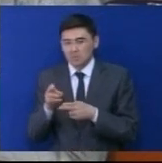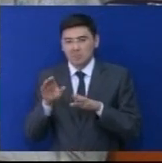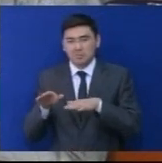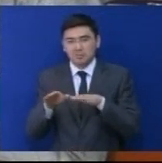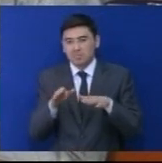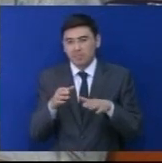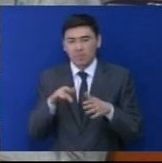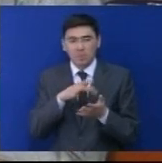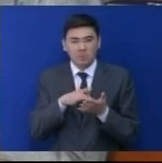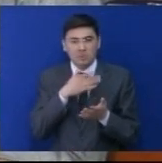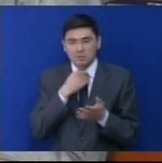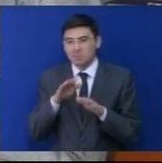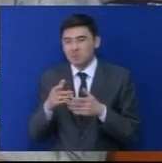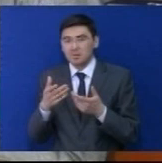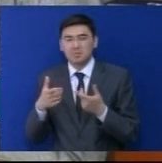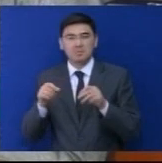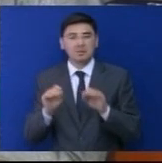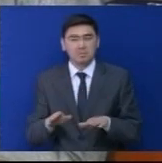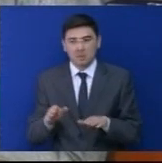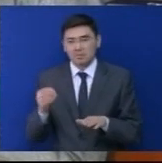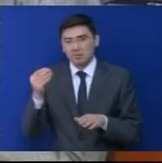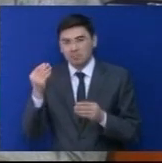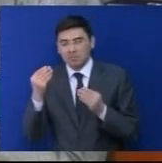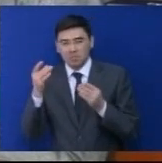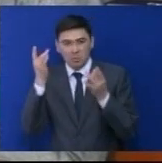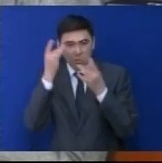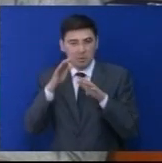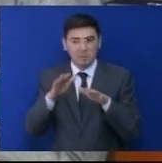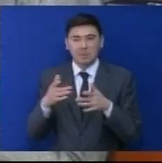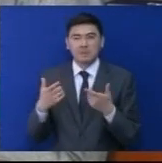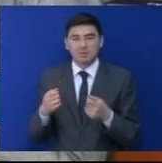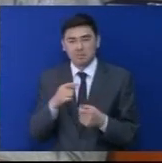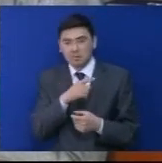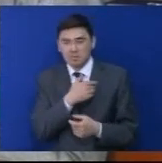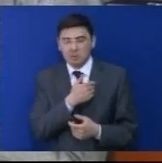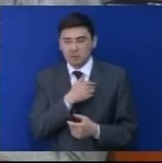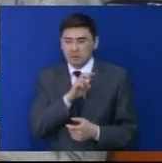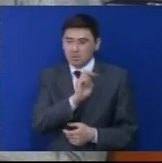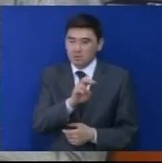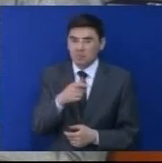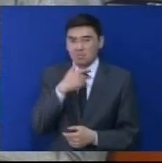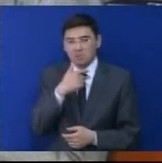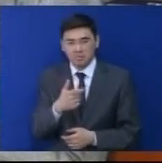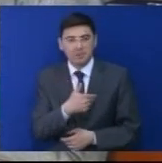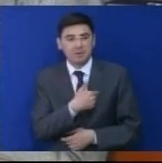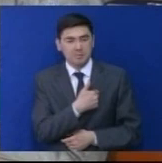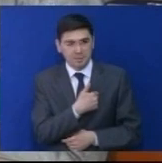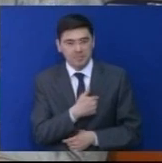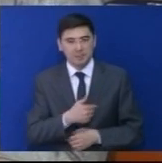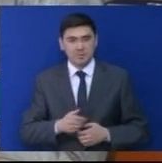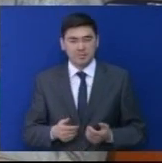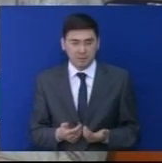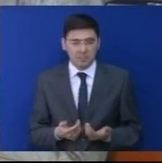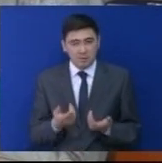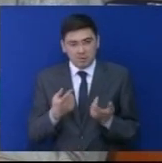самом городе Семей у нас очень много культурных проектов, которые мы можем проводить и делаем их, то,